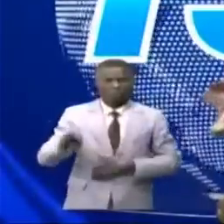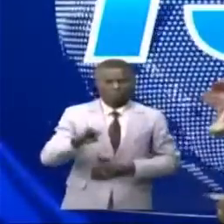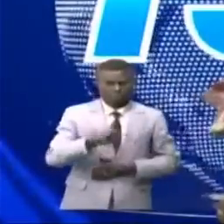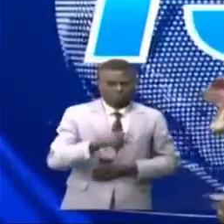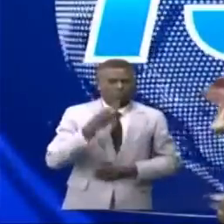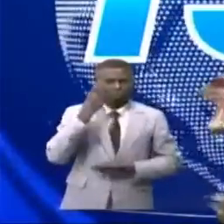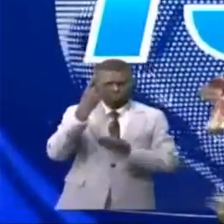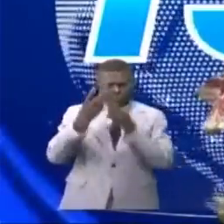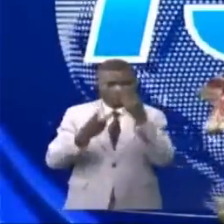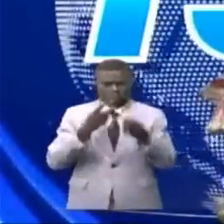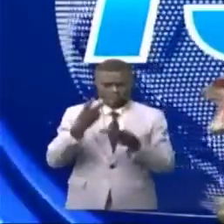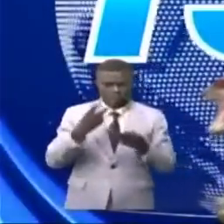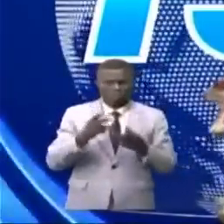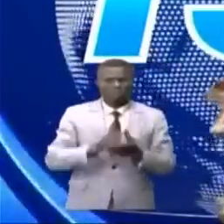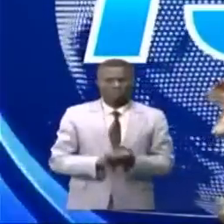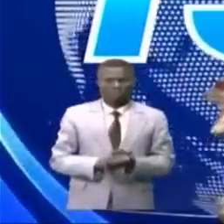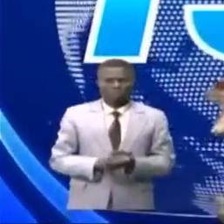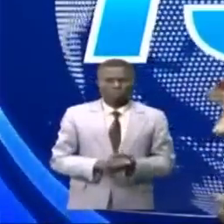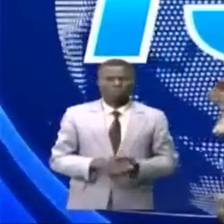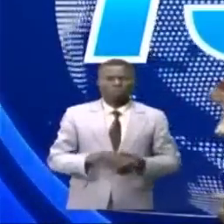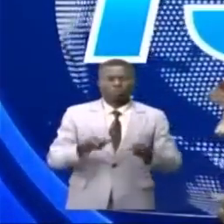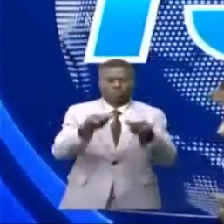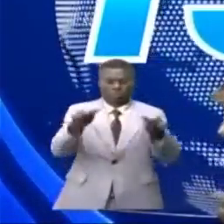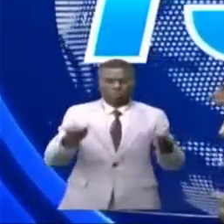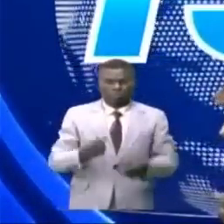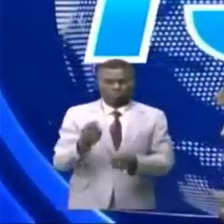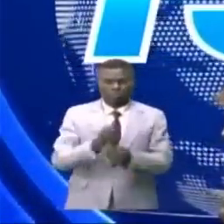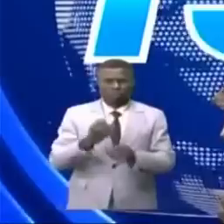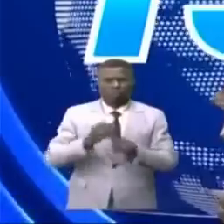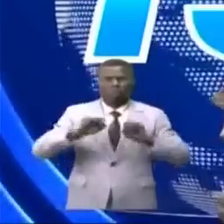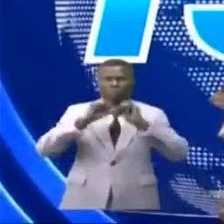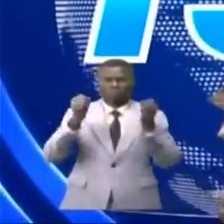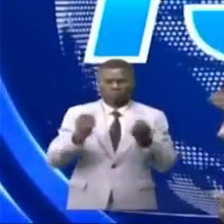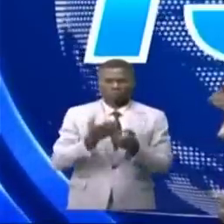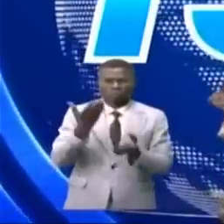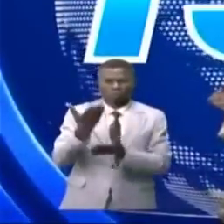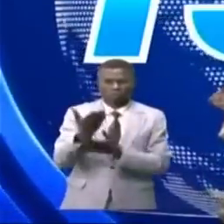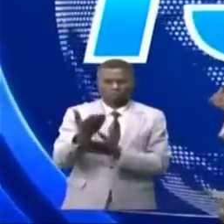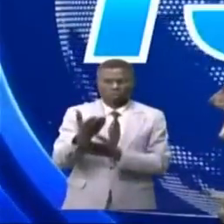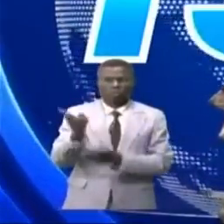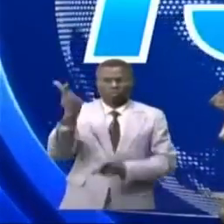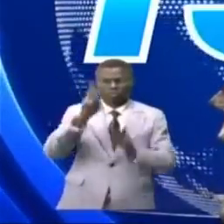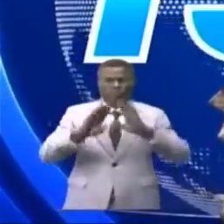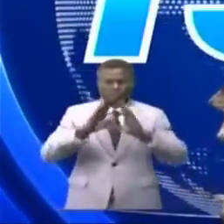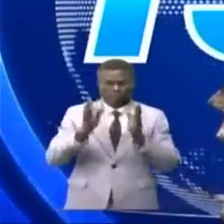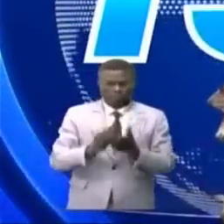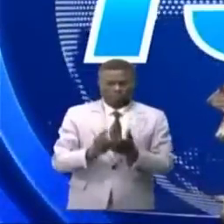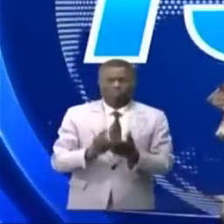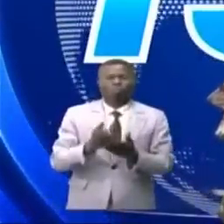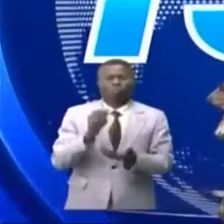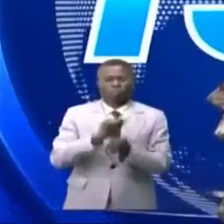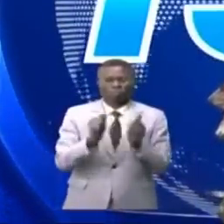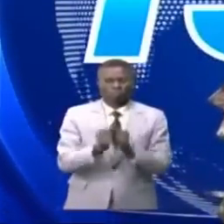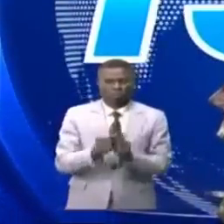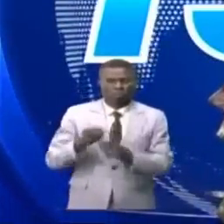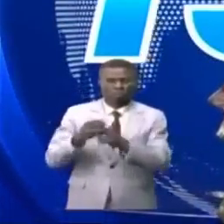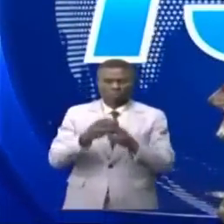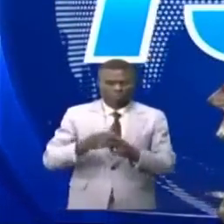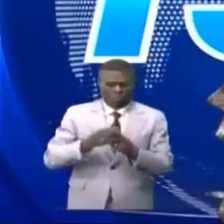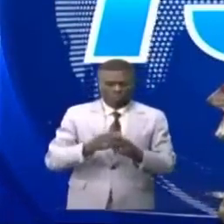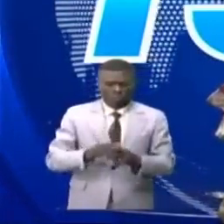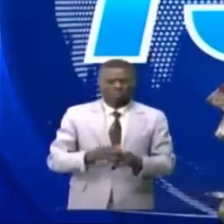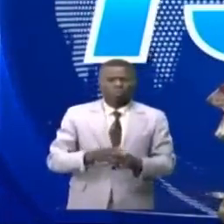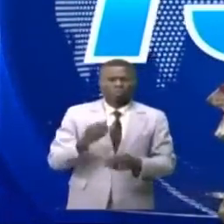visiter les installations de LP, mais également de rappeler à l'attention du management de LP toutes les exigences liées à la sécurisation de leurs